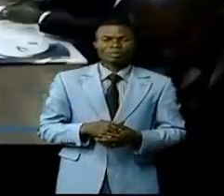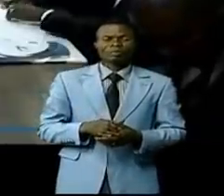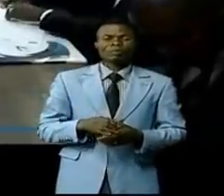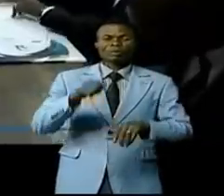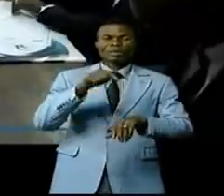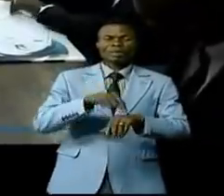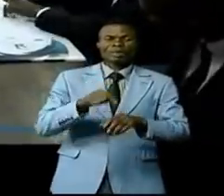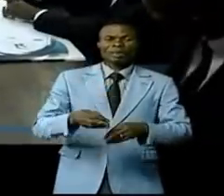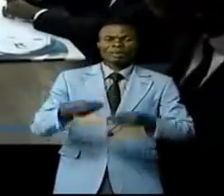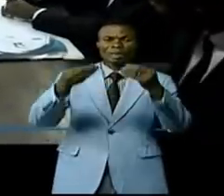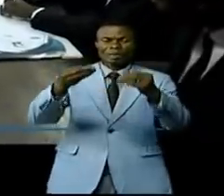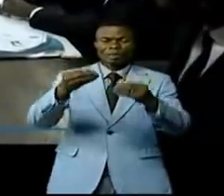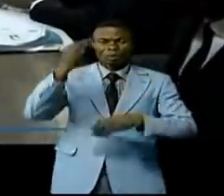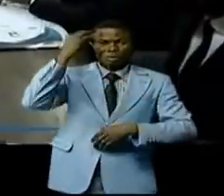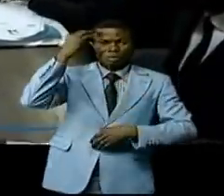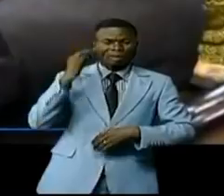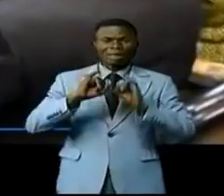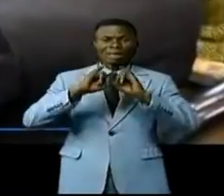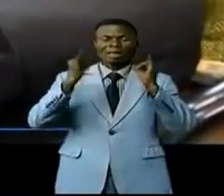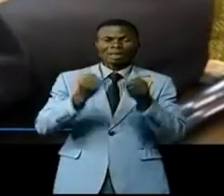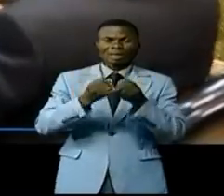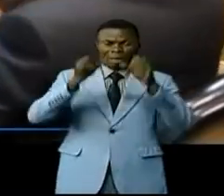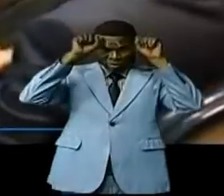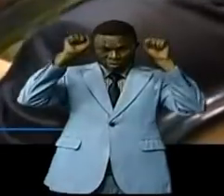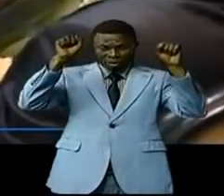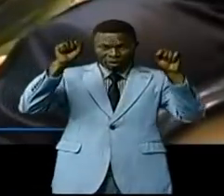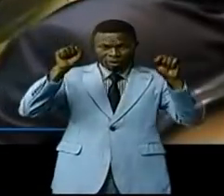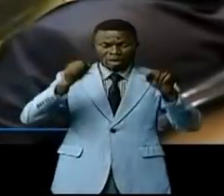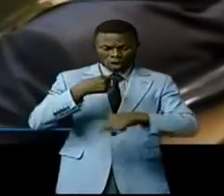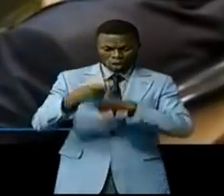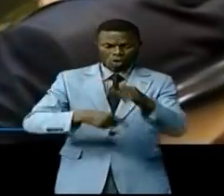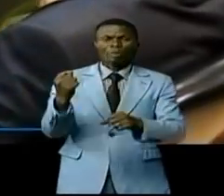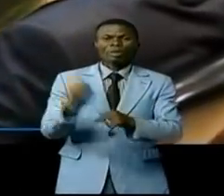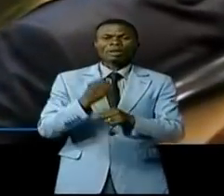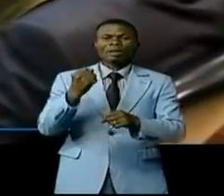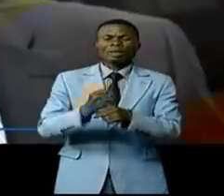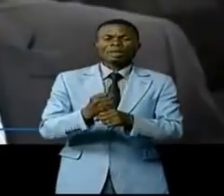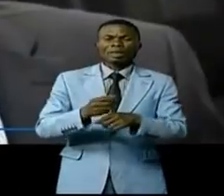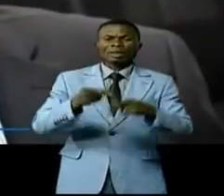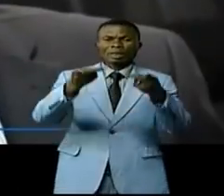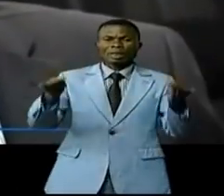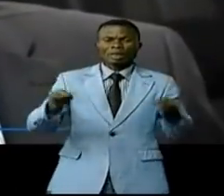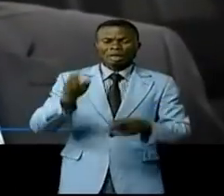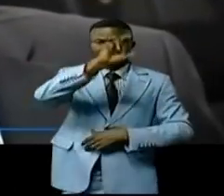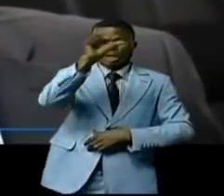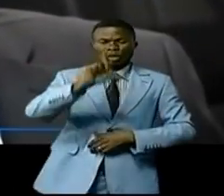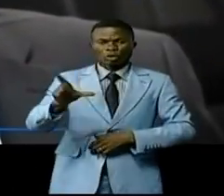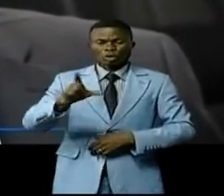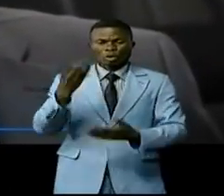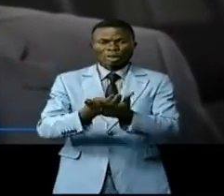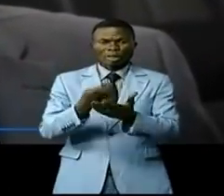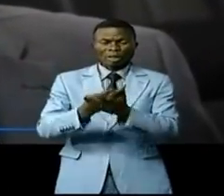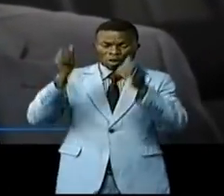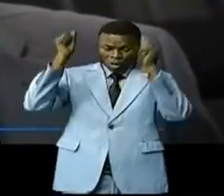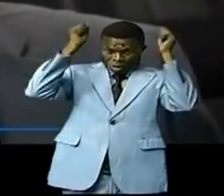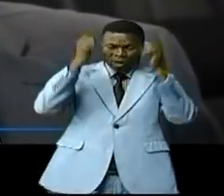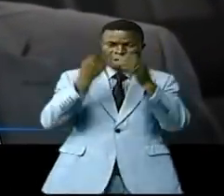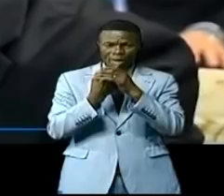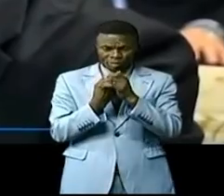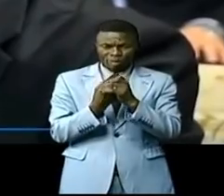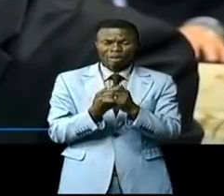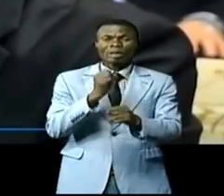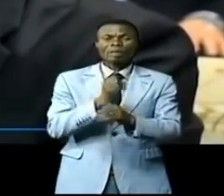de l'Industrie par le président de la République pour le début des travaux à la zone économique spéciale de Maluku sera bel et bien